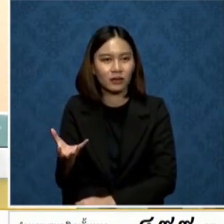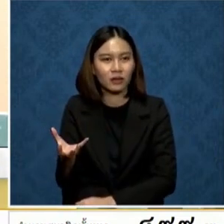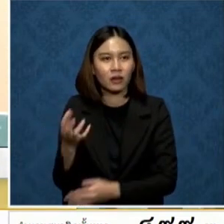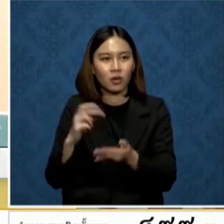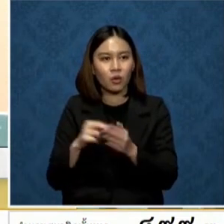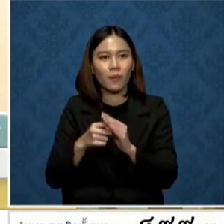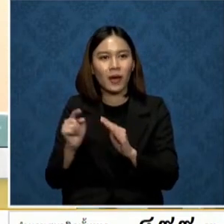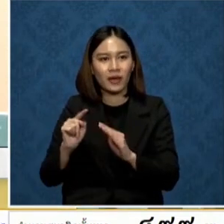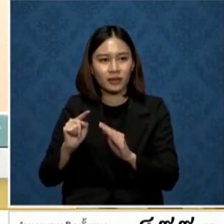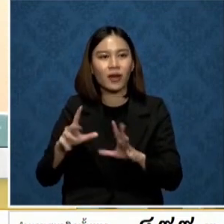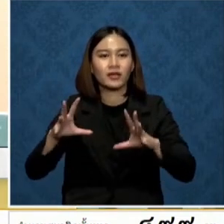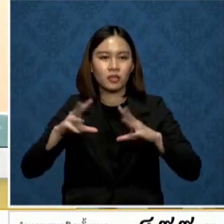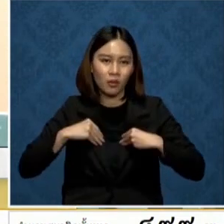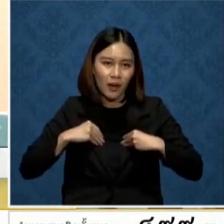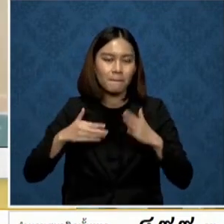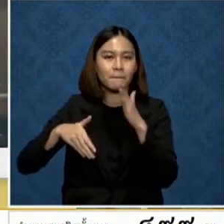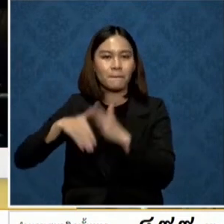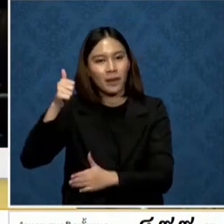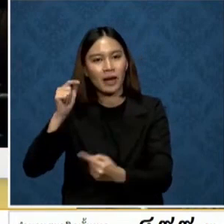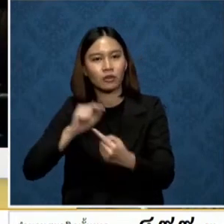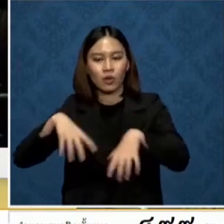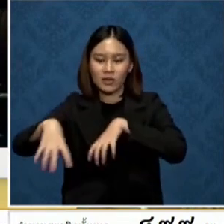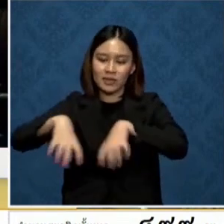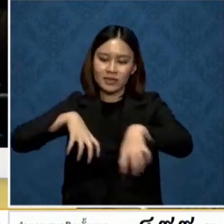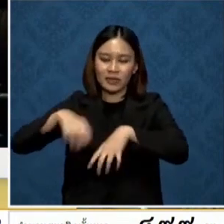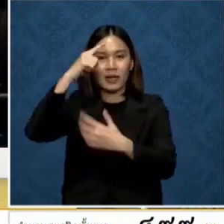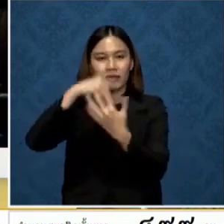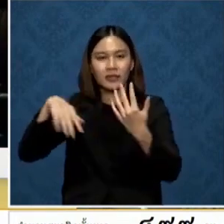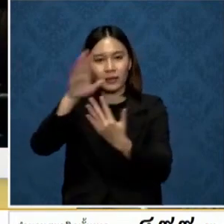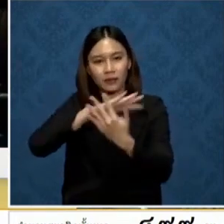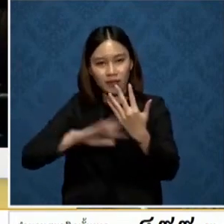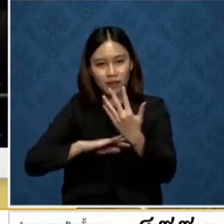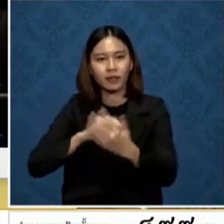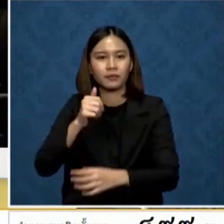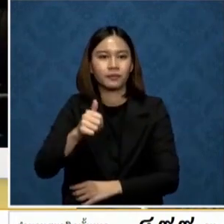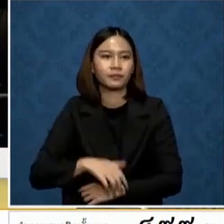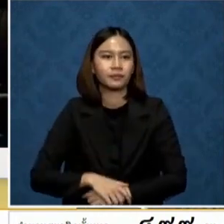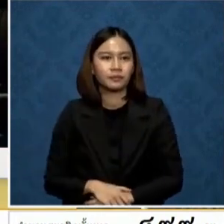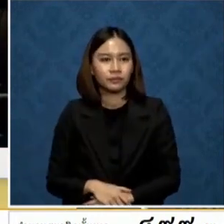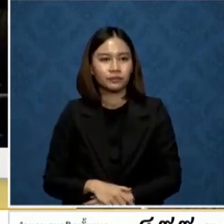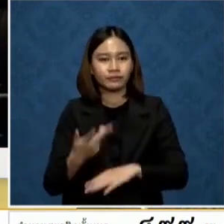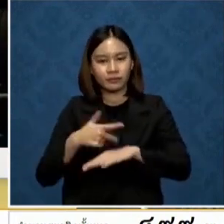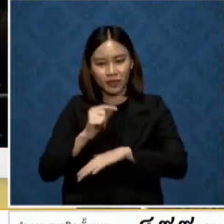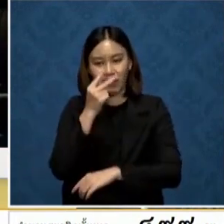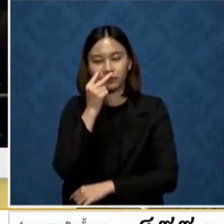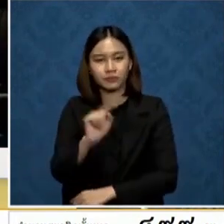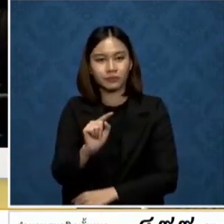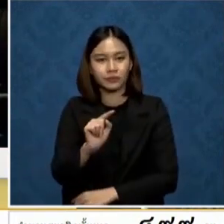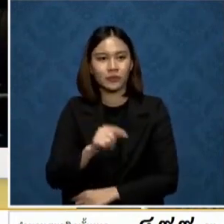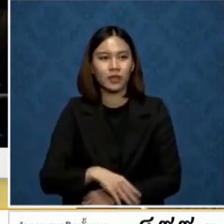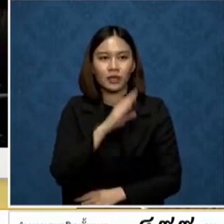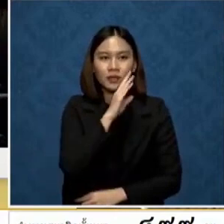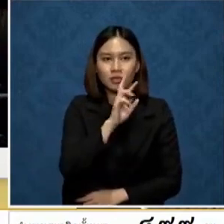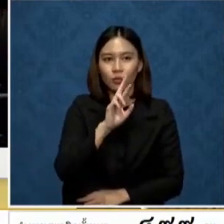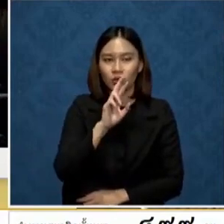เป็นผู้ได้รับฉันทานุมัติในการบริหารจัดการกับประเทศท่านประธานก็เห็นถ้าใน